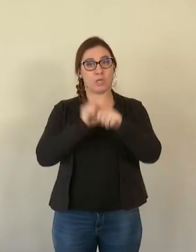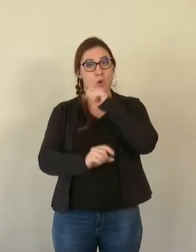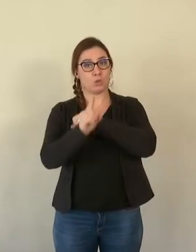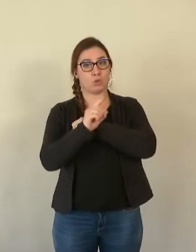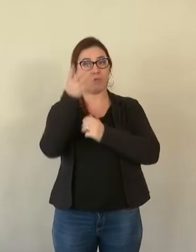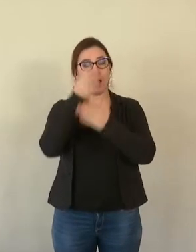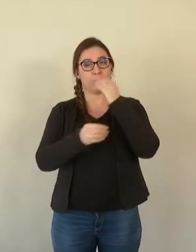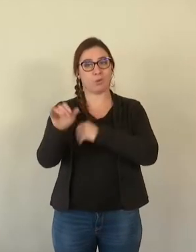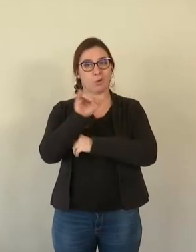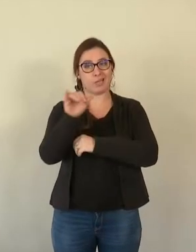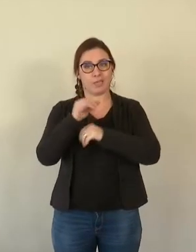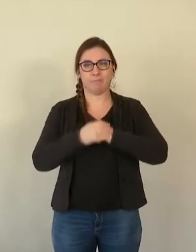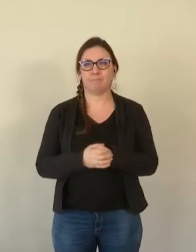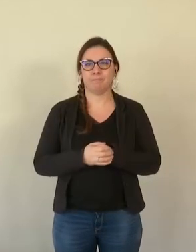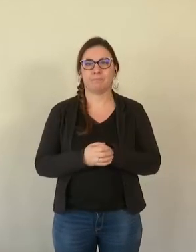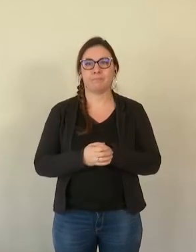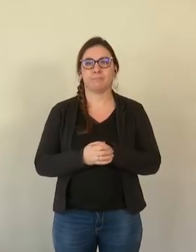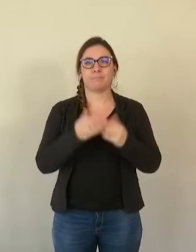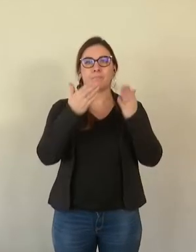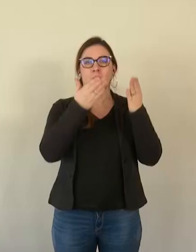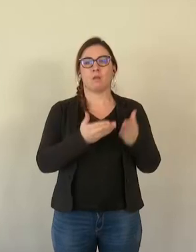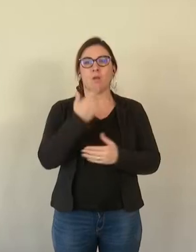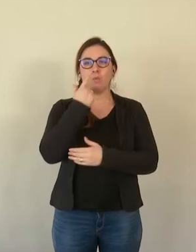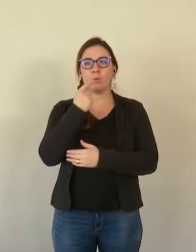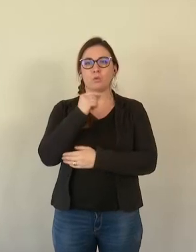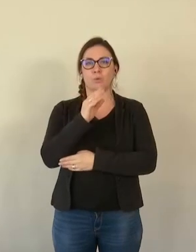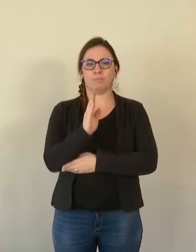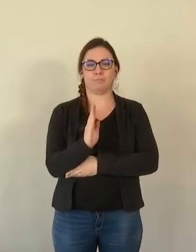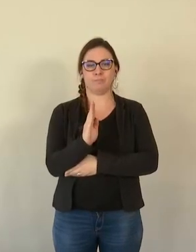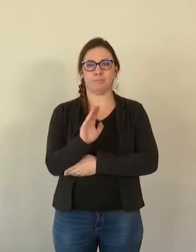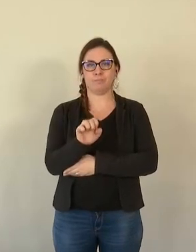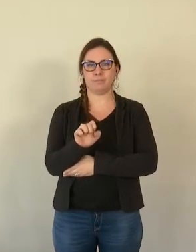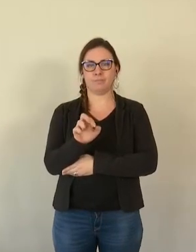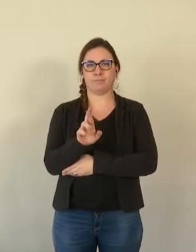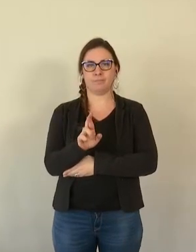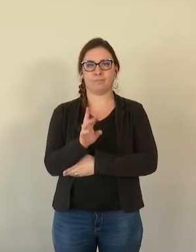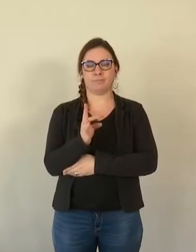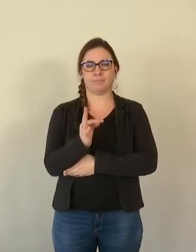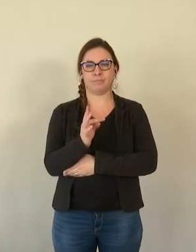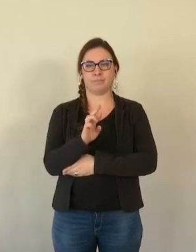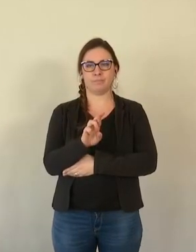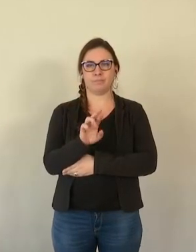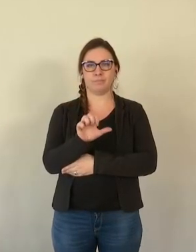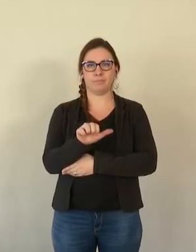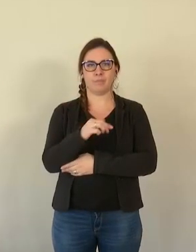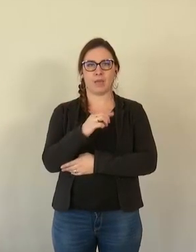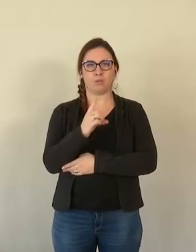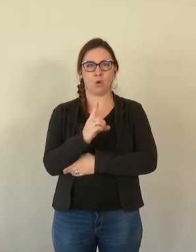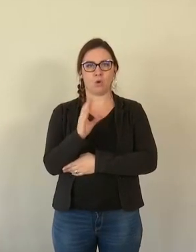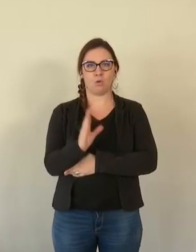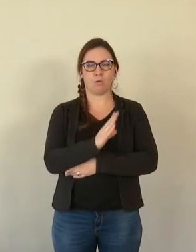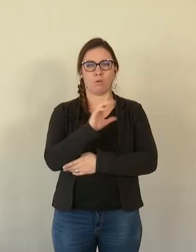saloto présent Katia Bacher margaot B